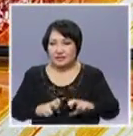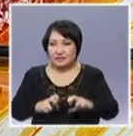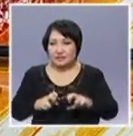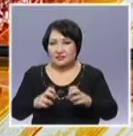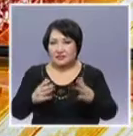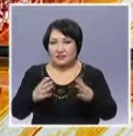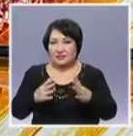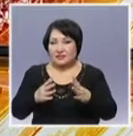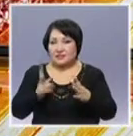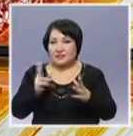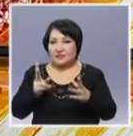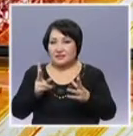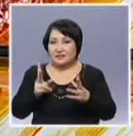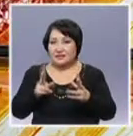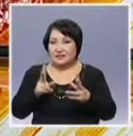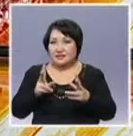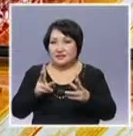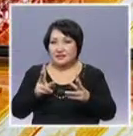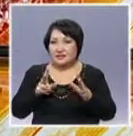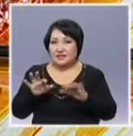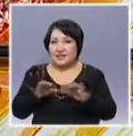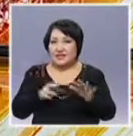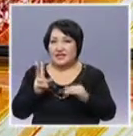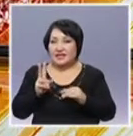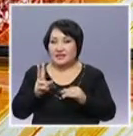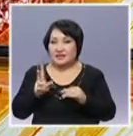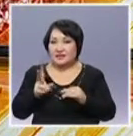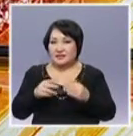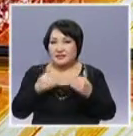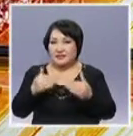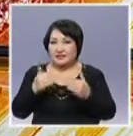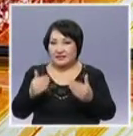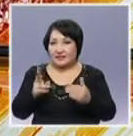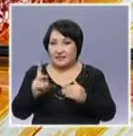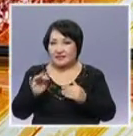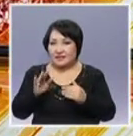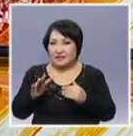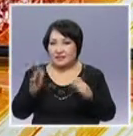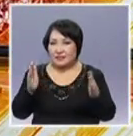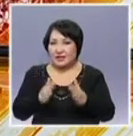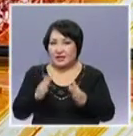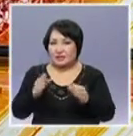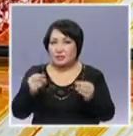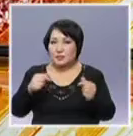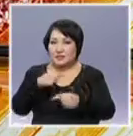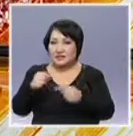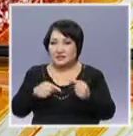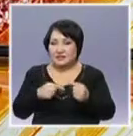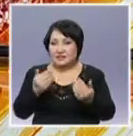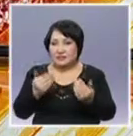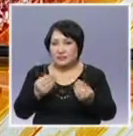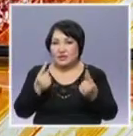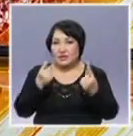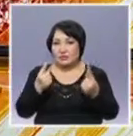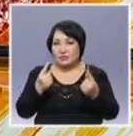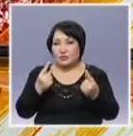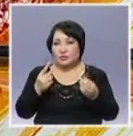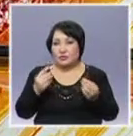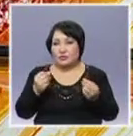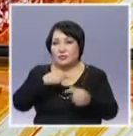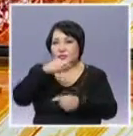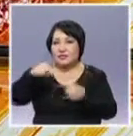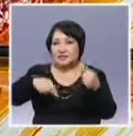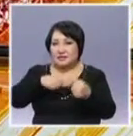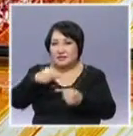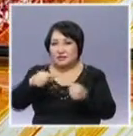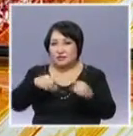критерии для отнесения к малому бизнесу, к крупному бизнесу. Да? Сейчас, к примеру, к крупному бизнесу, чтобы относиться,